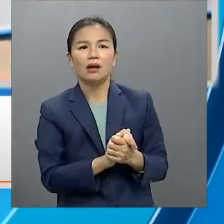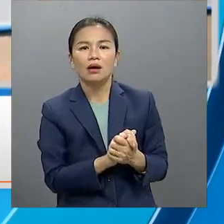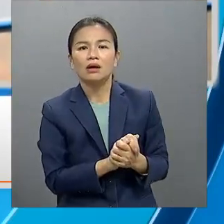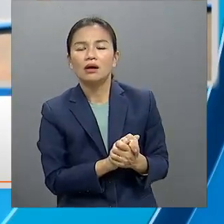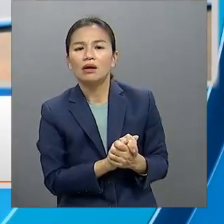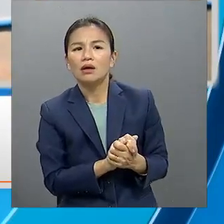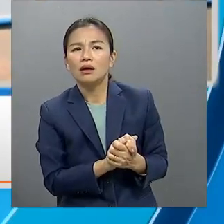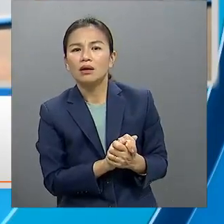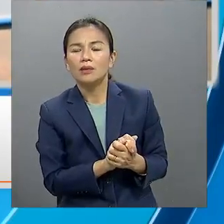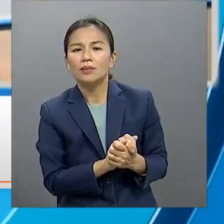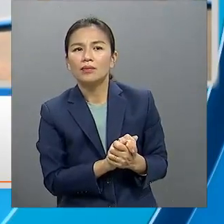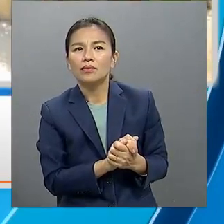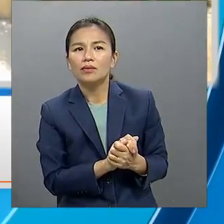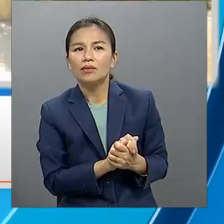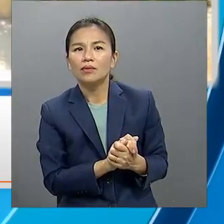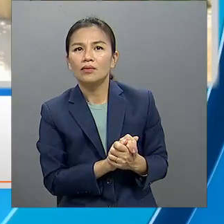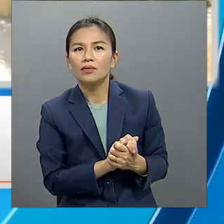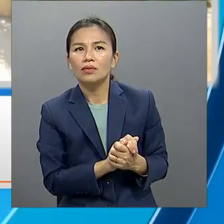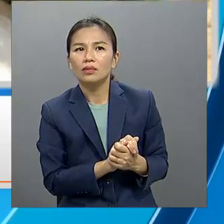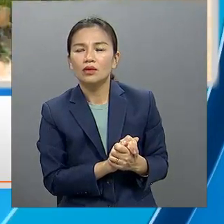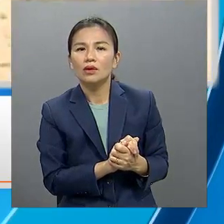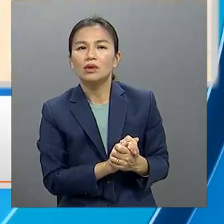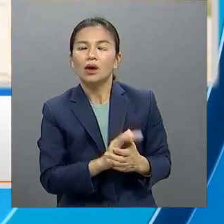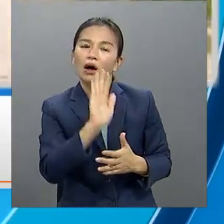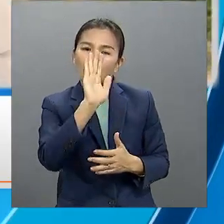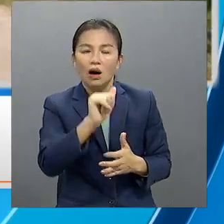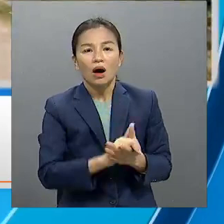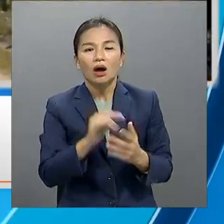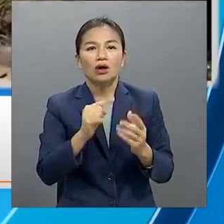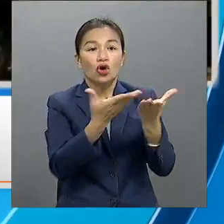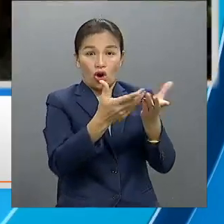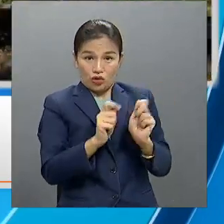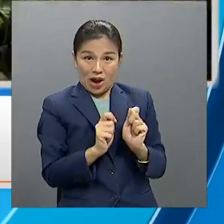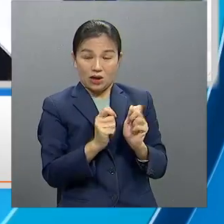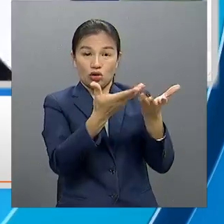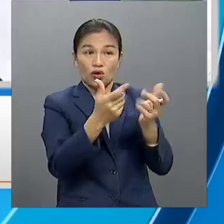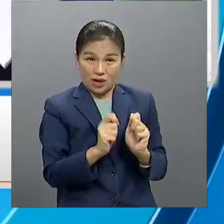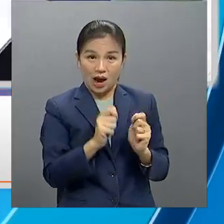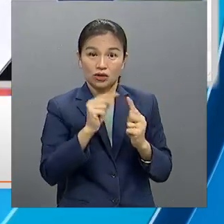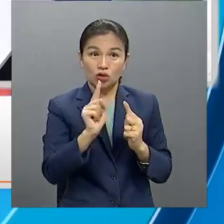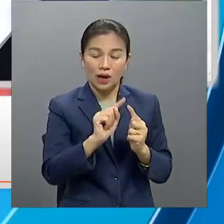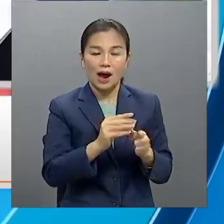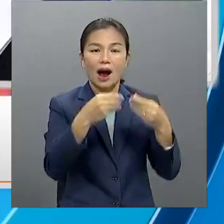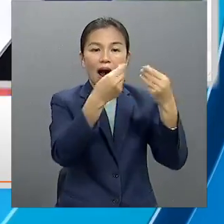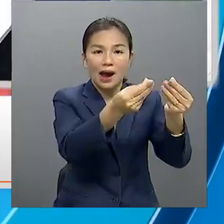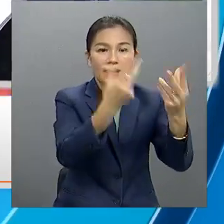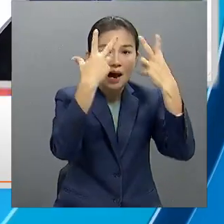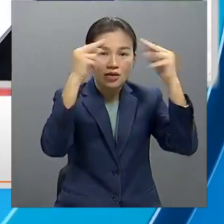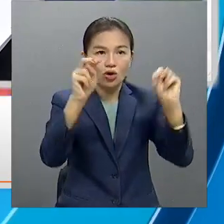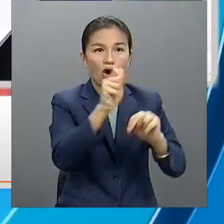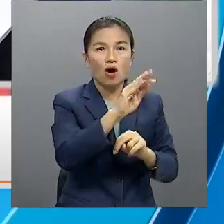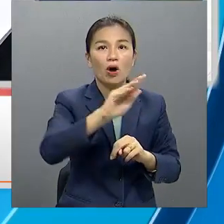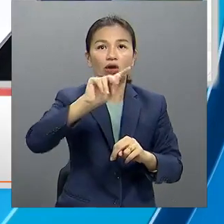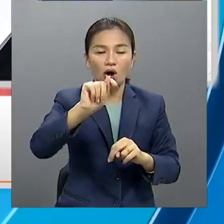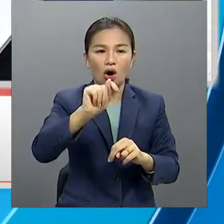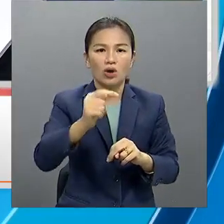บ ค่ะเอาเป็นว่านั้นคงจะต้องขออนุญาตนะคะให้ท่านนายกอบต.ได้ช่วยประสานกับหน่วยงานที่เกี่ยวข้อง